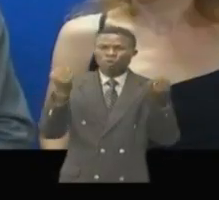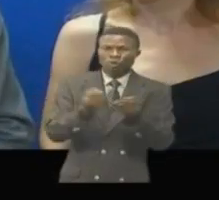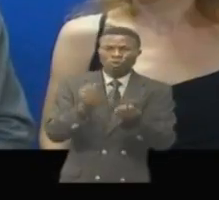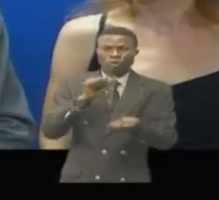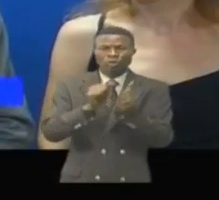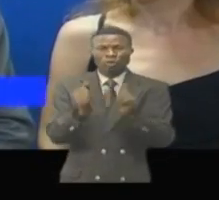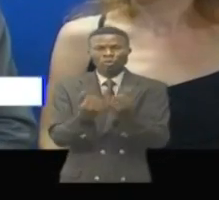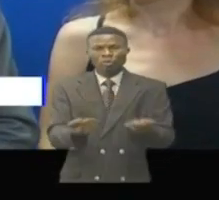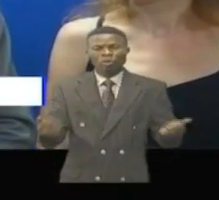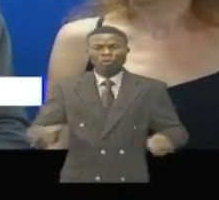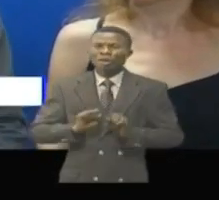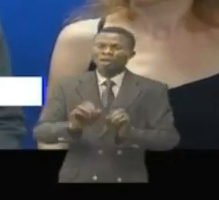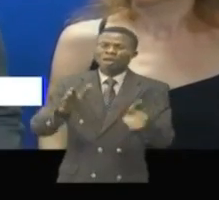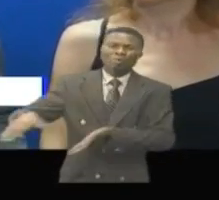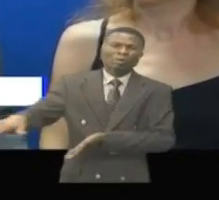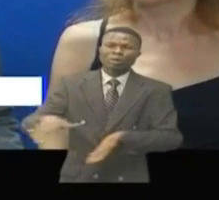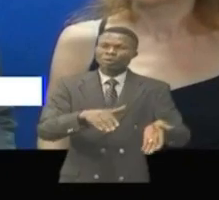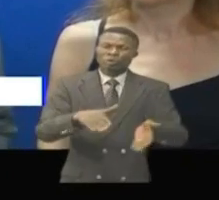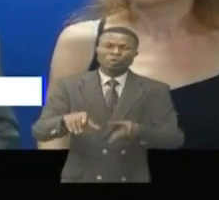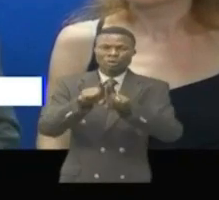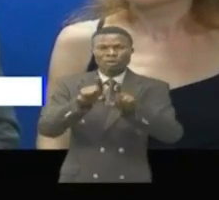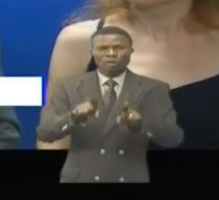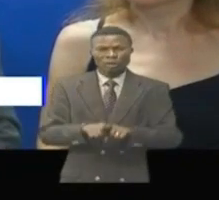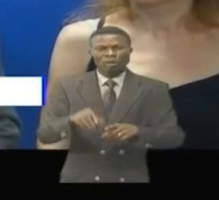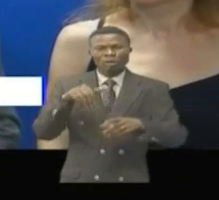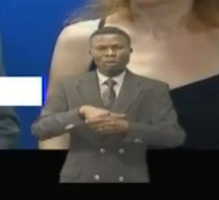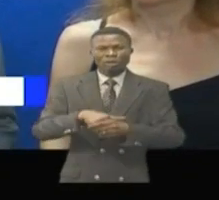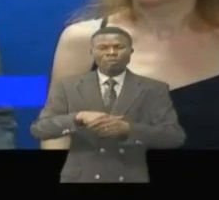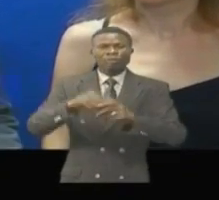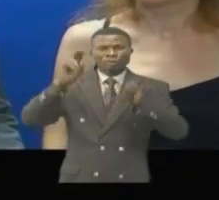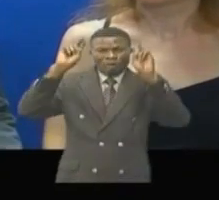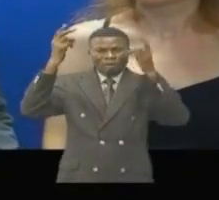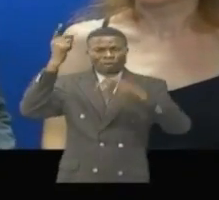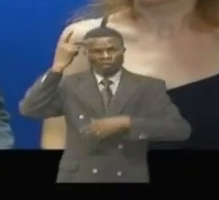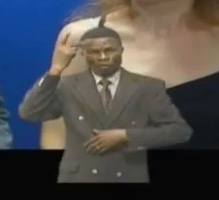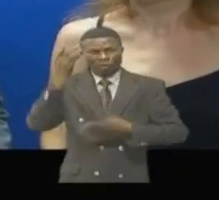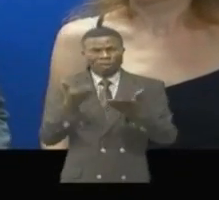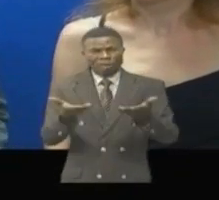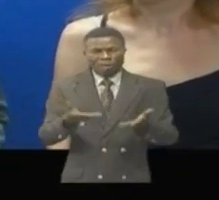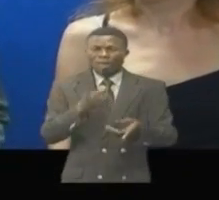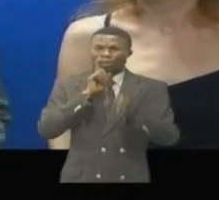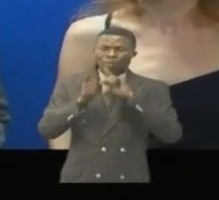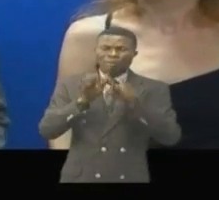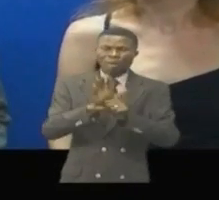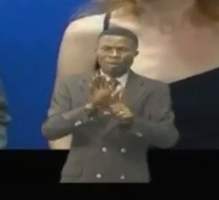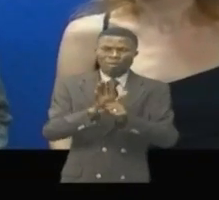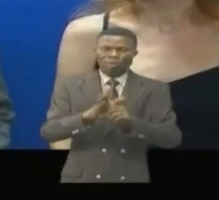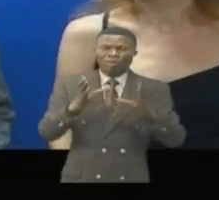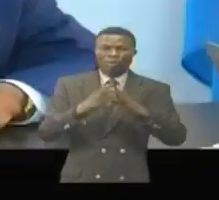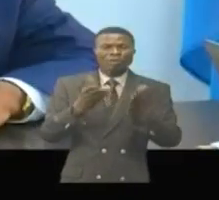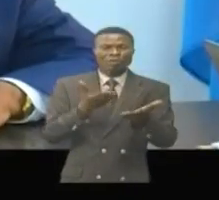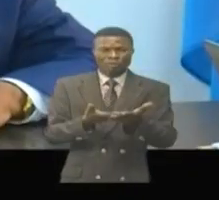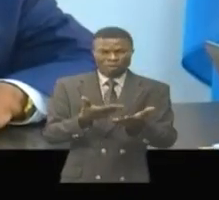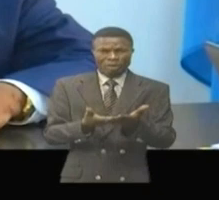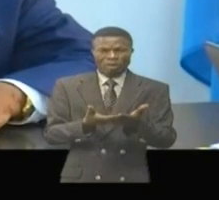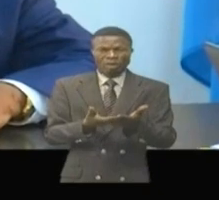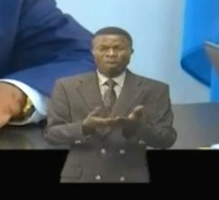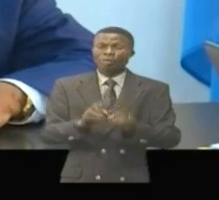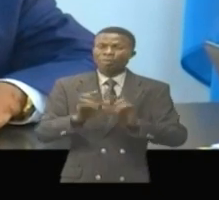aux enfants des rues dans la capitale. Et nous avons pu échanger à ce sujet.